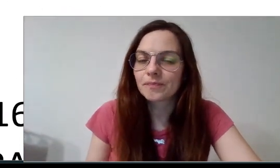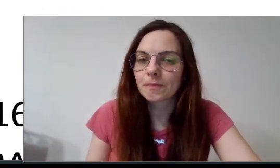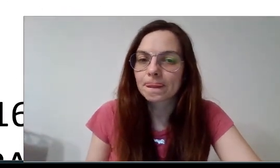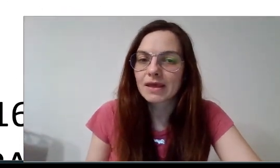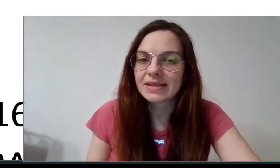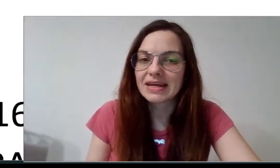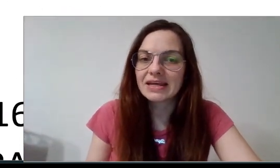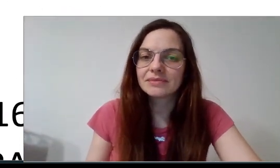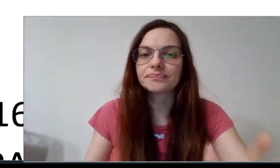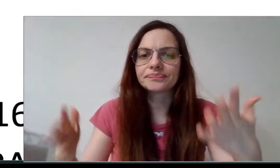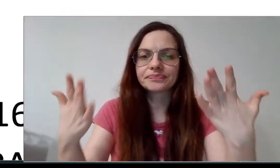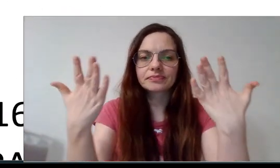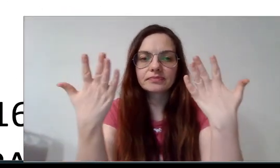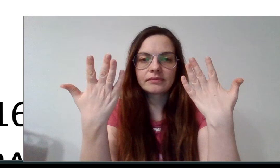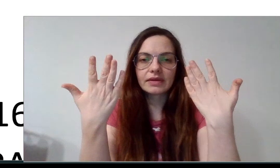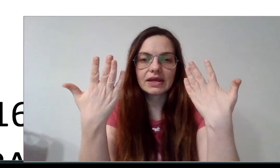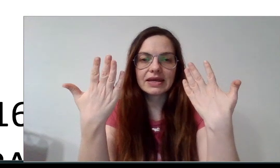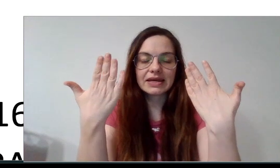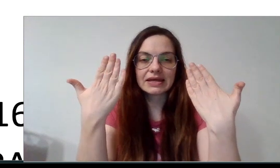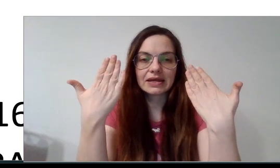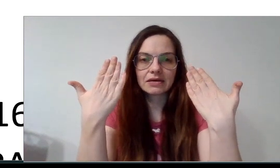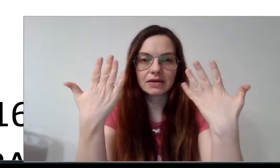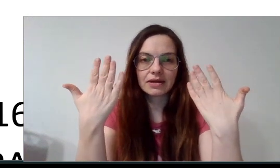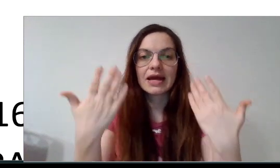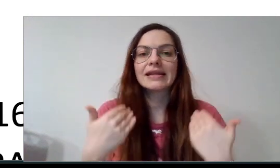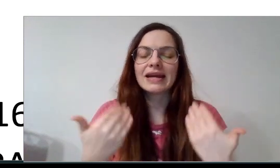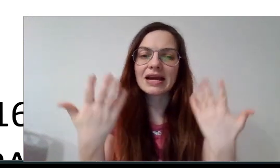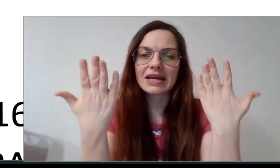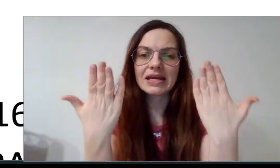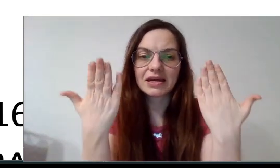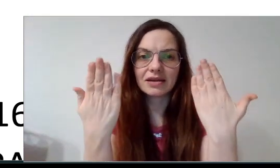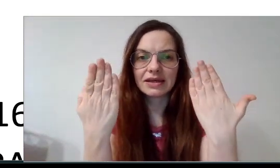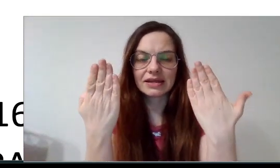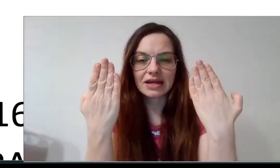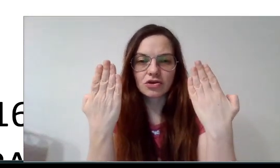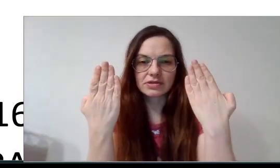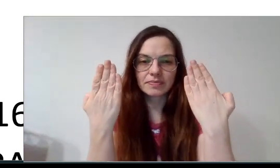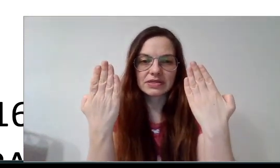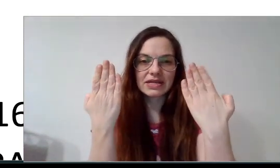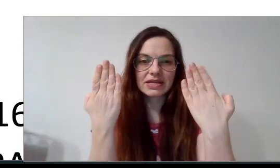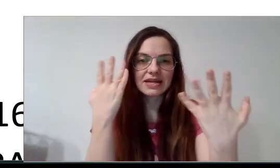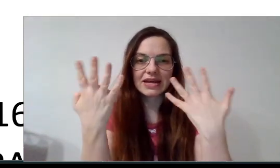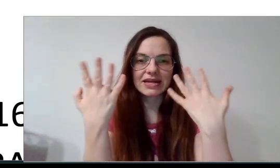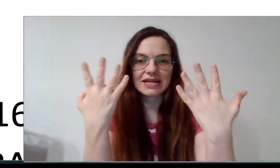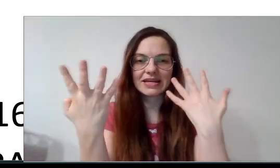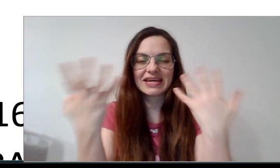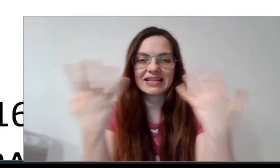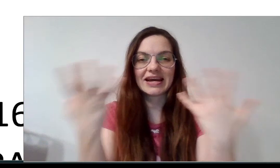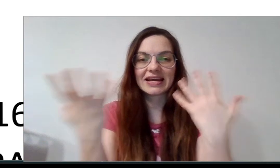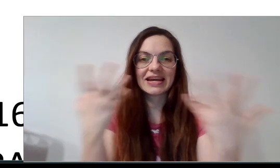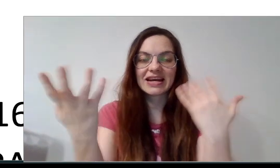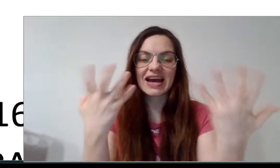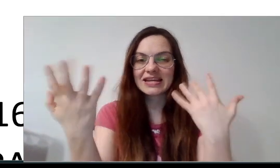prsten, der Ring, ich trage ich ringe, da li nosim prstenje? Nein,